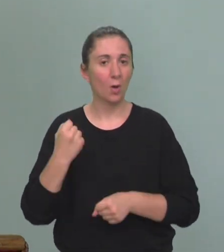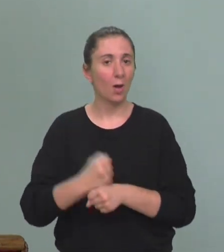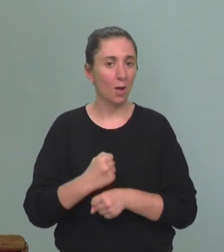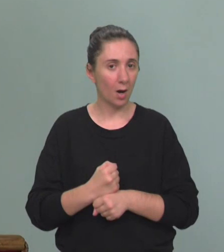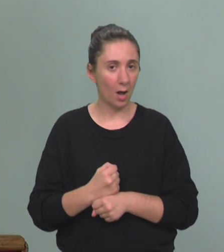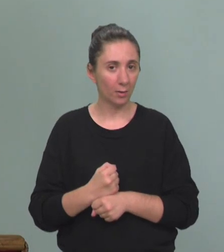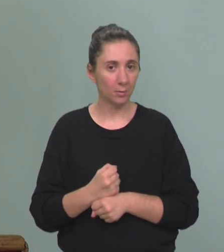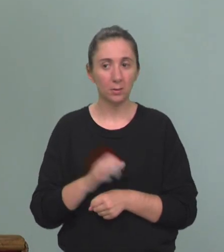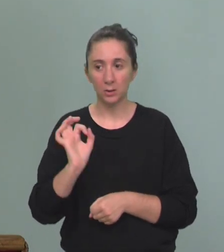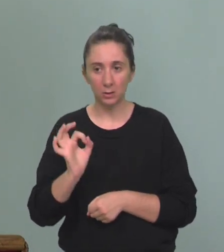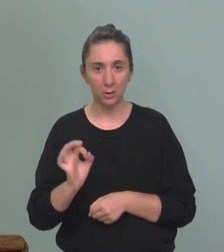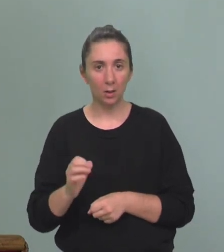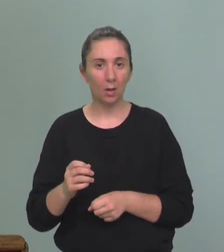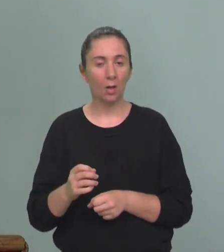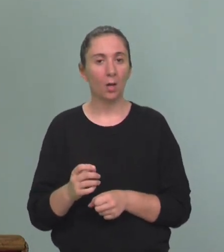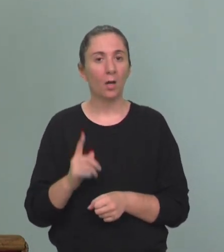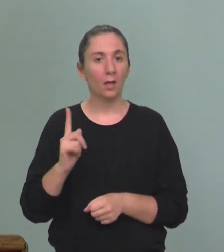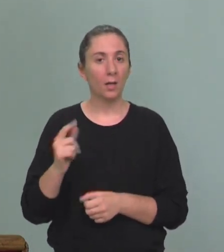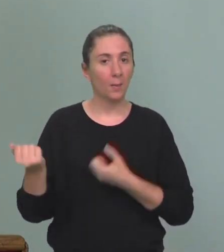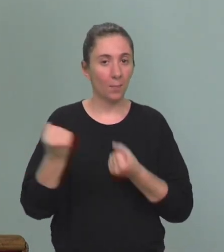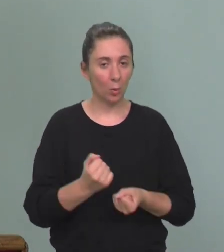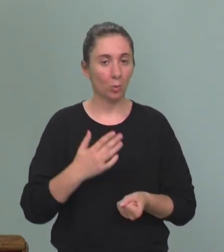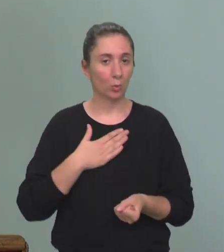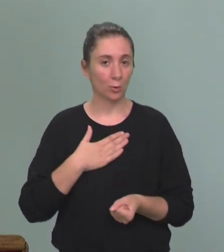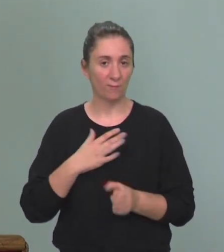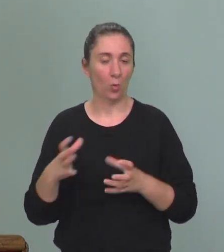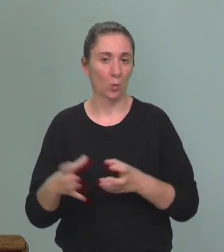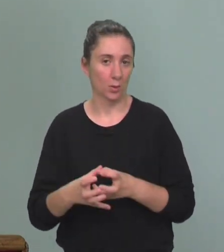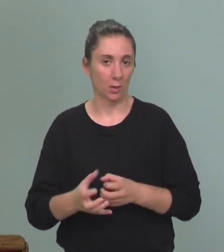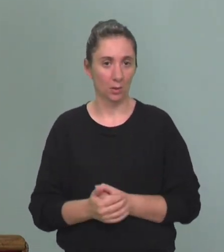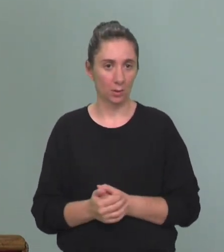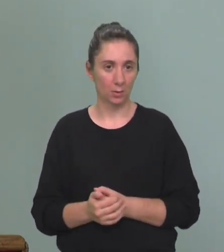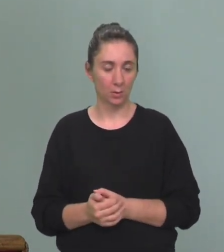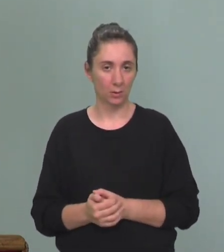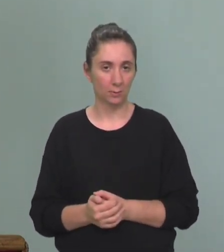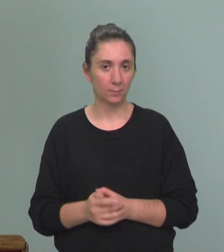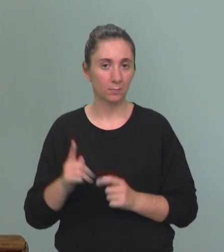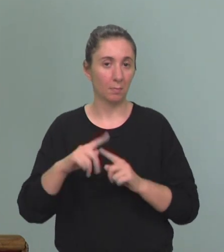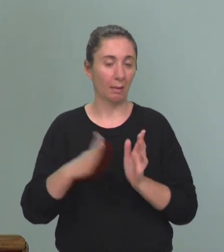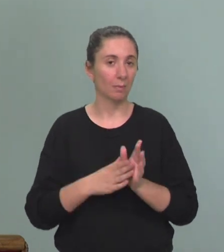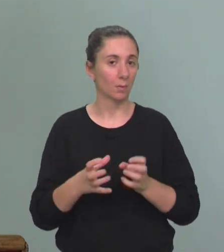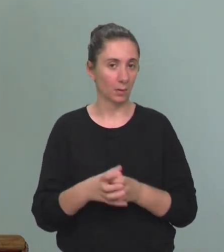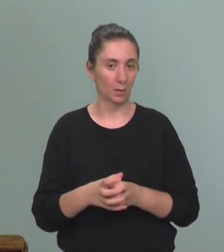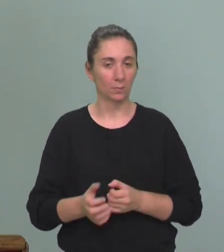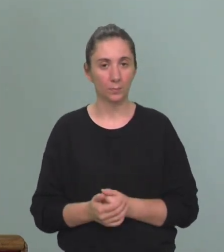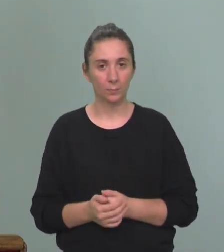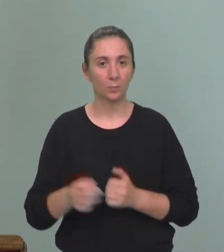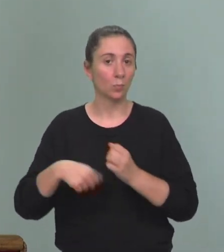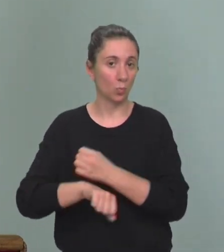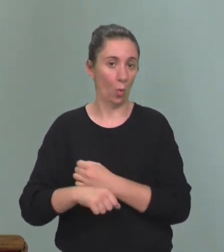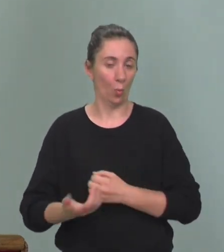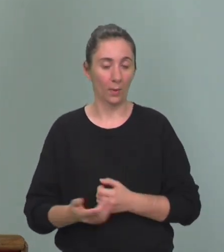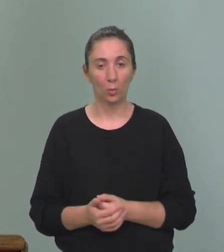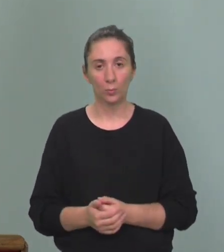raditi produktivno, plodonosno i pridonositi svojoj zajednici, to jest timu